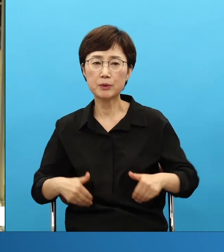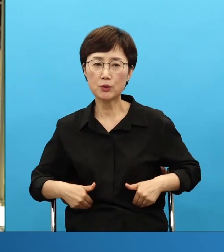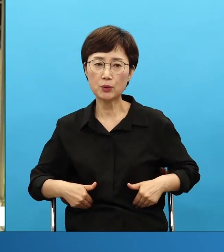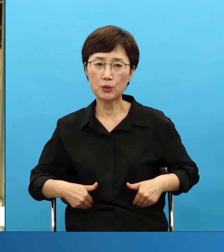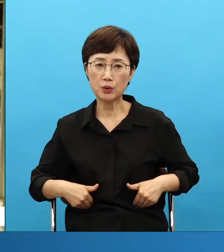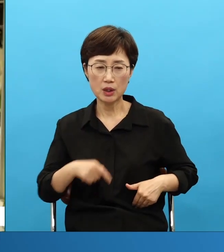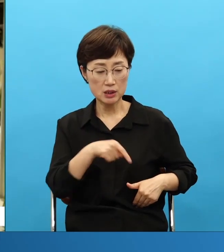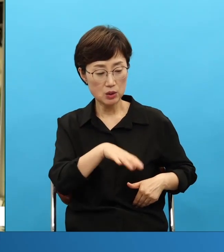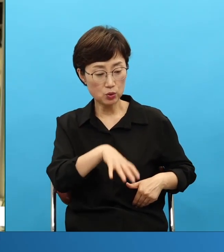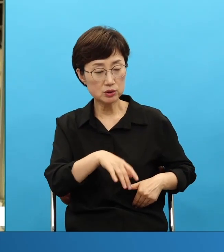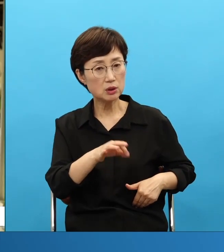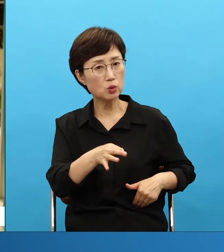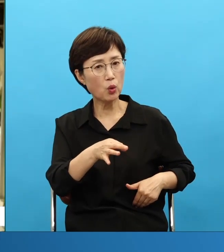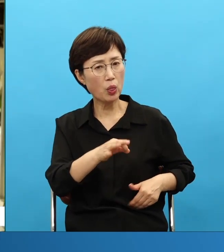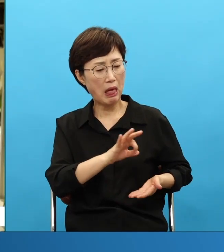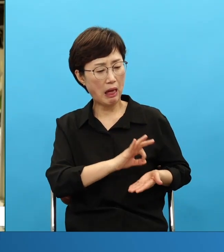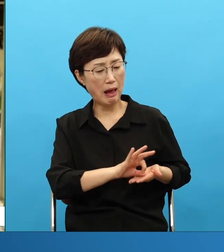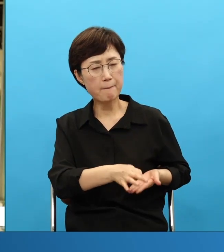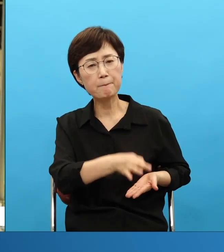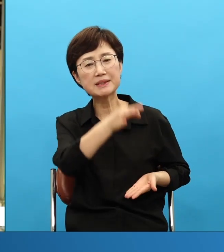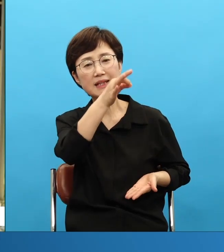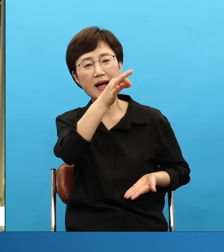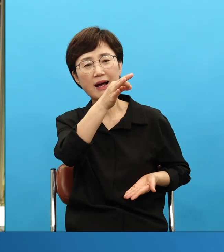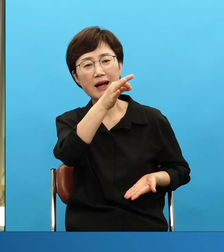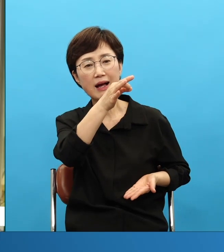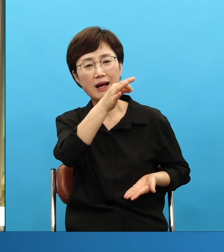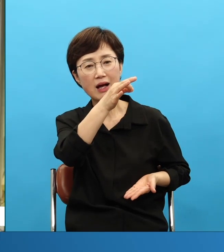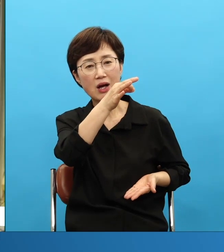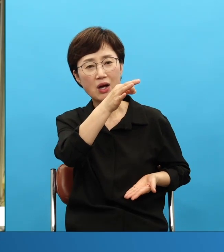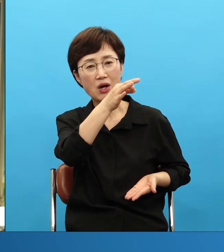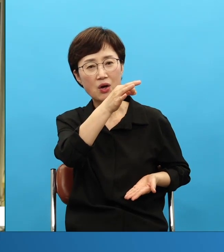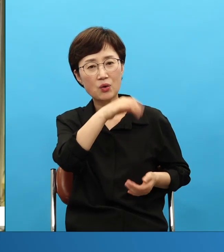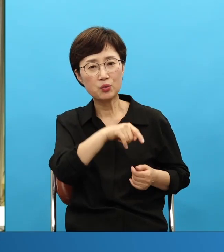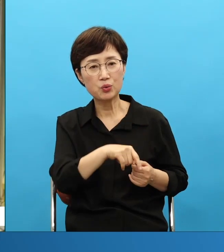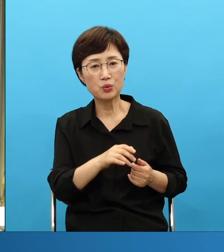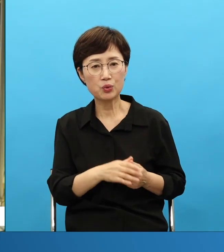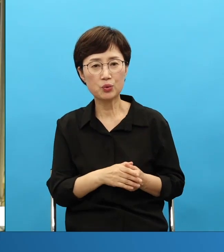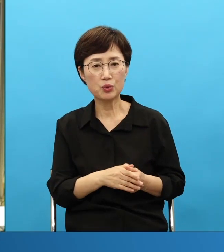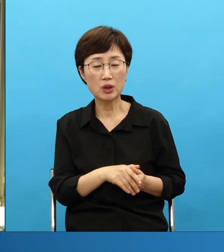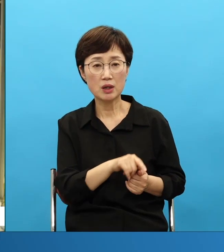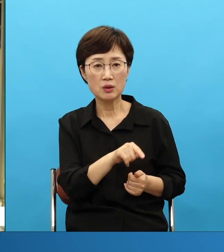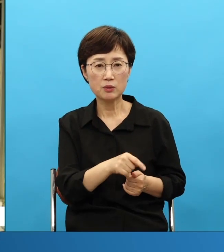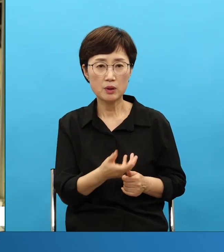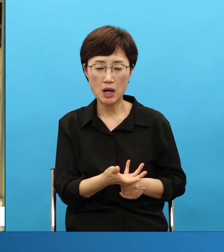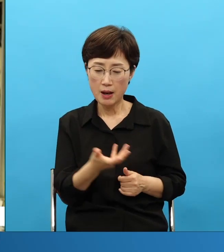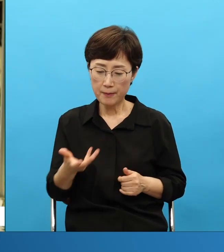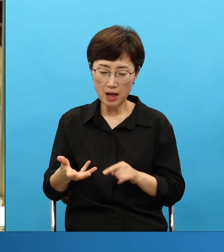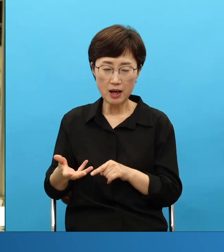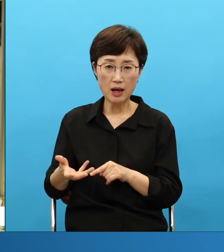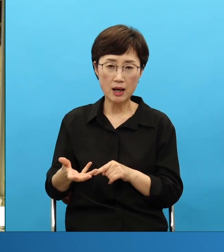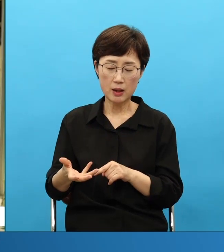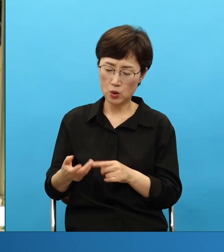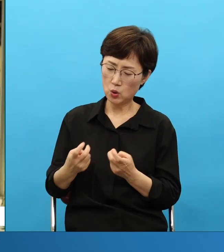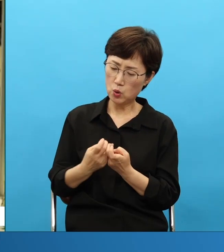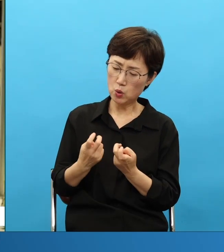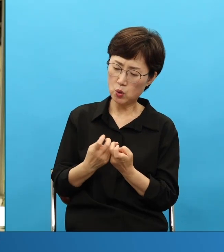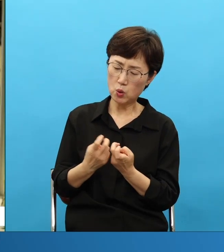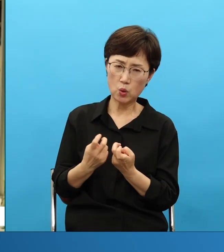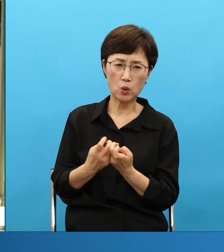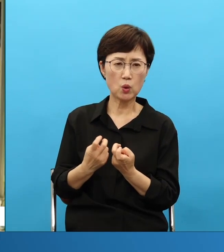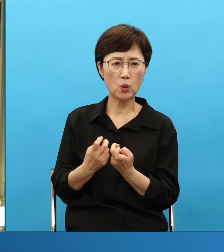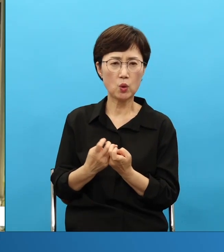이 지역이 조금 비용이 많이 들고 조금 우리가 옮기기에는 조금 부담이 많이 되는